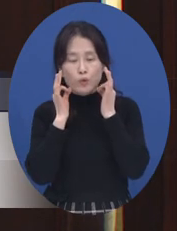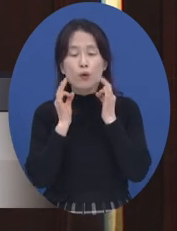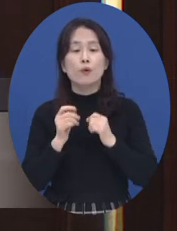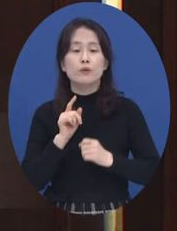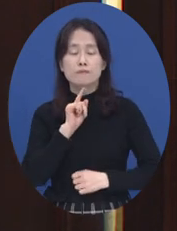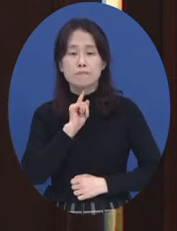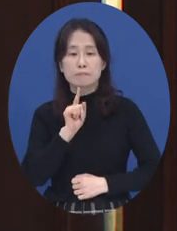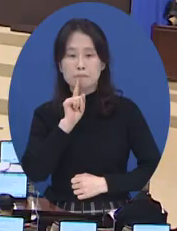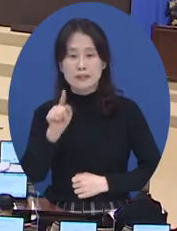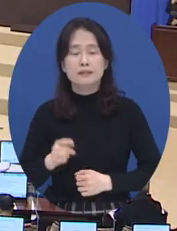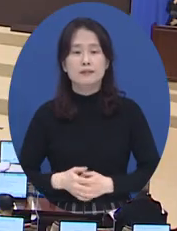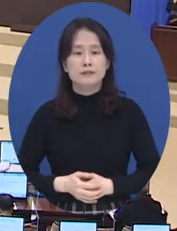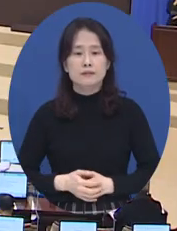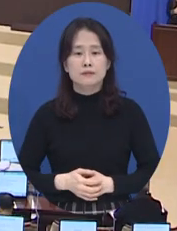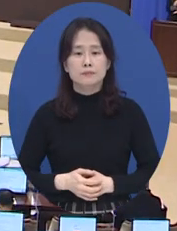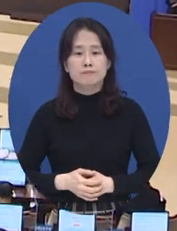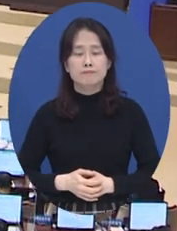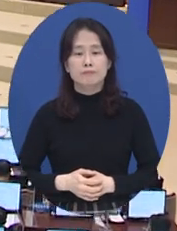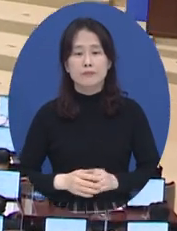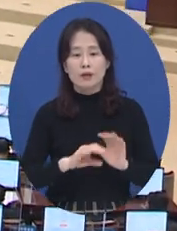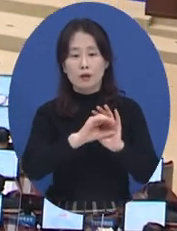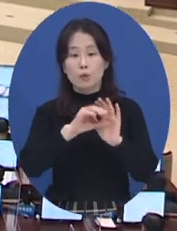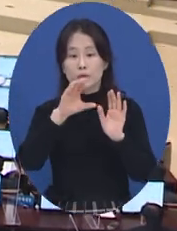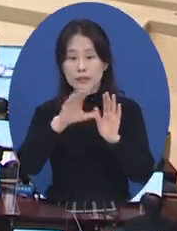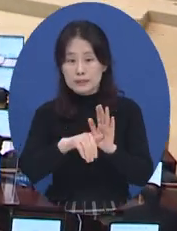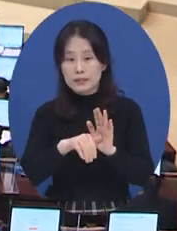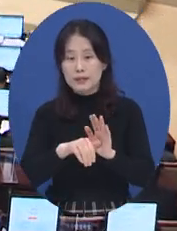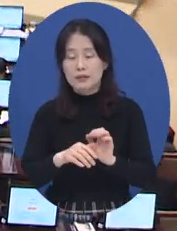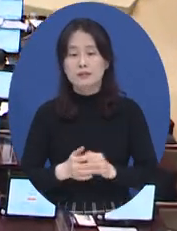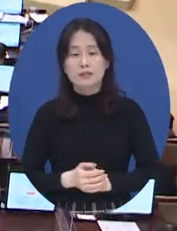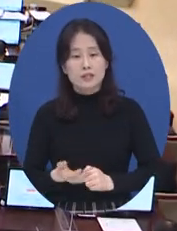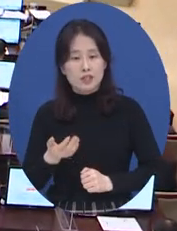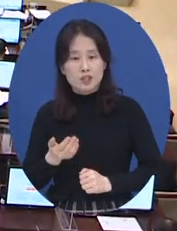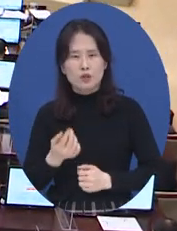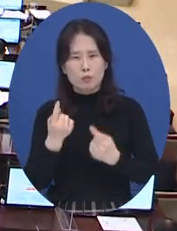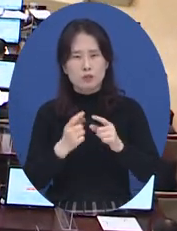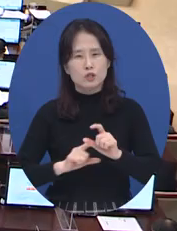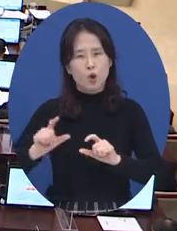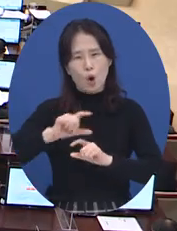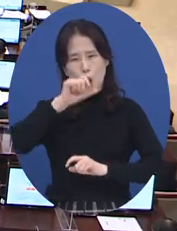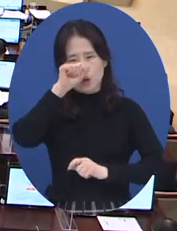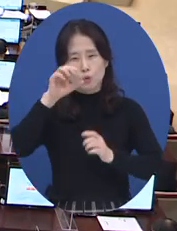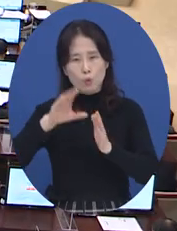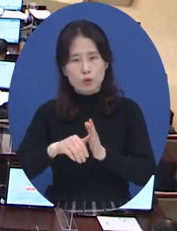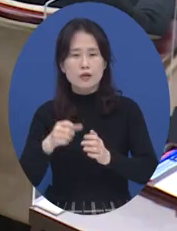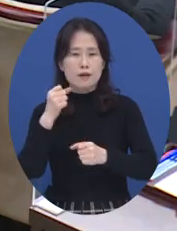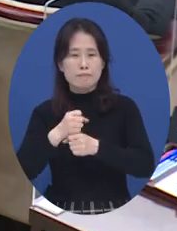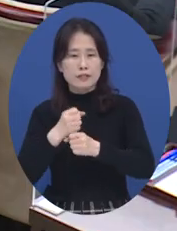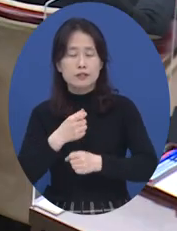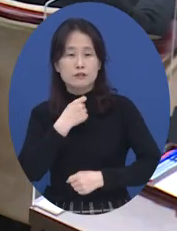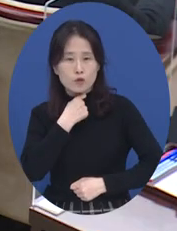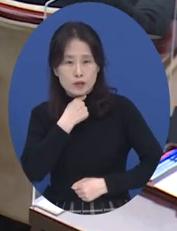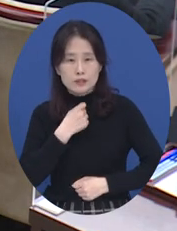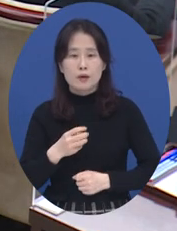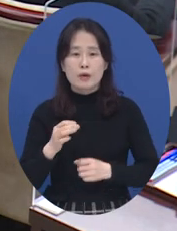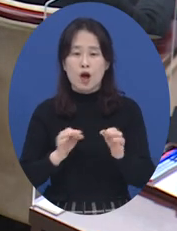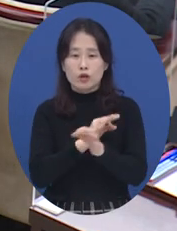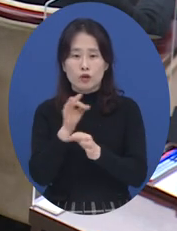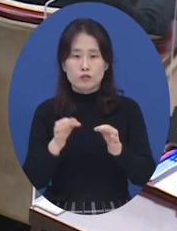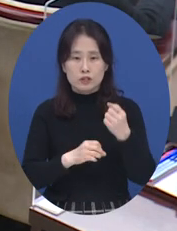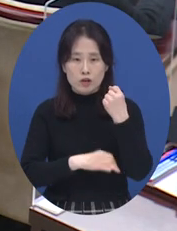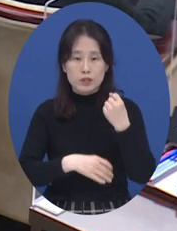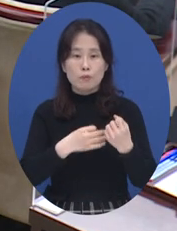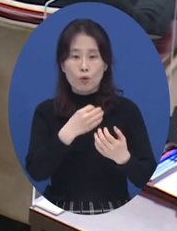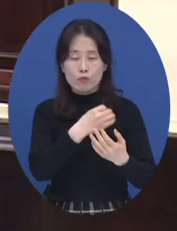없도록 노력하겠습니다. 포스트 코로나 시대는 이전보다 더 나은 시대를 만들어야 한다며 경제적